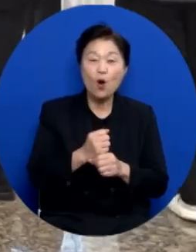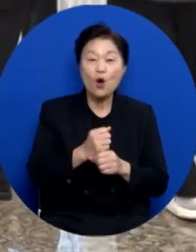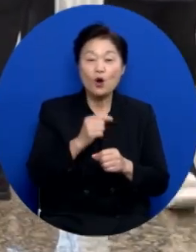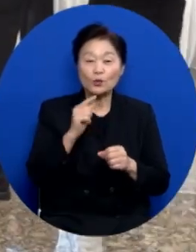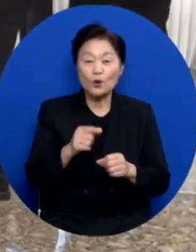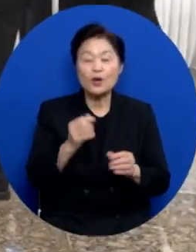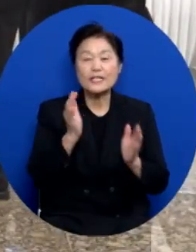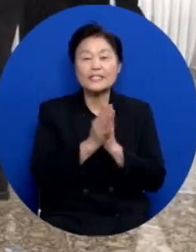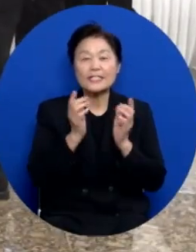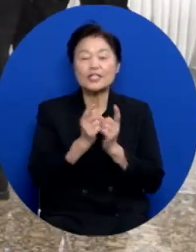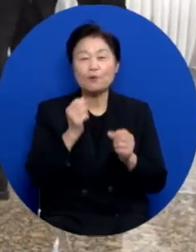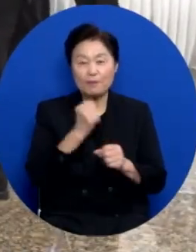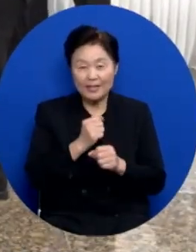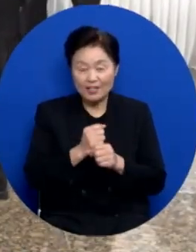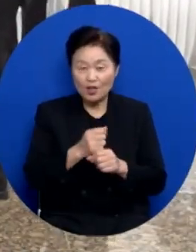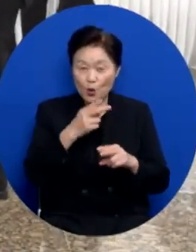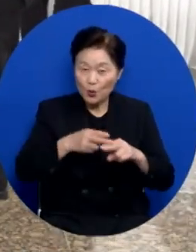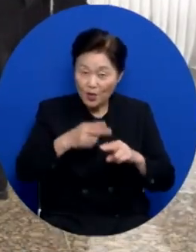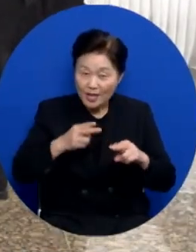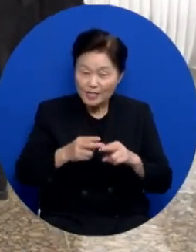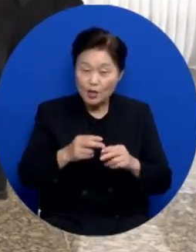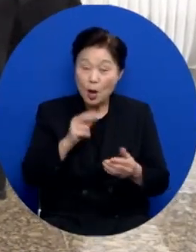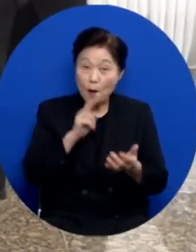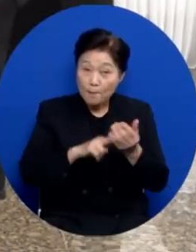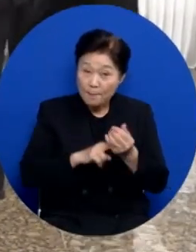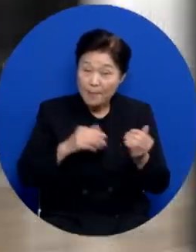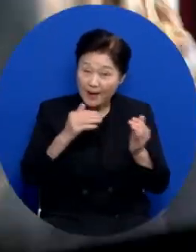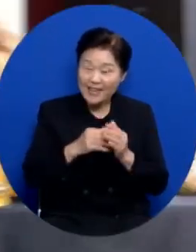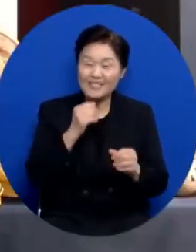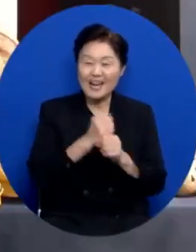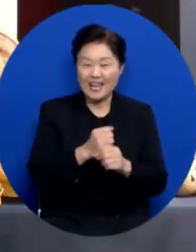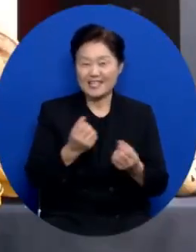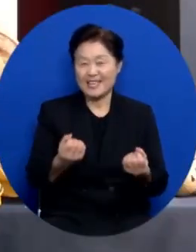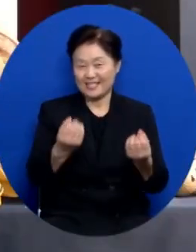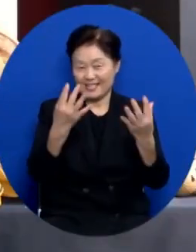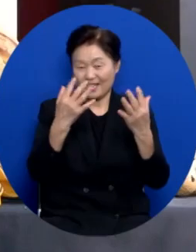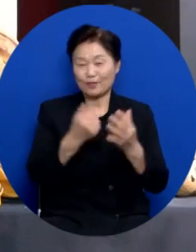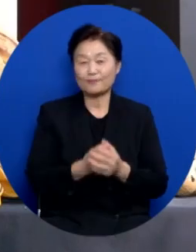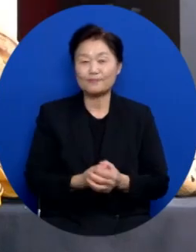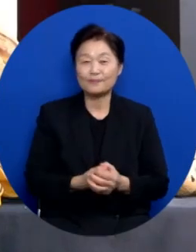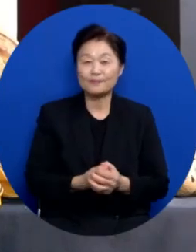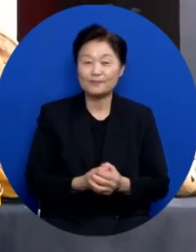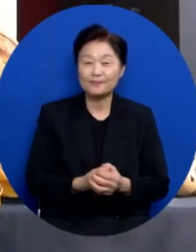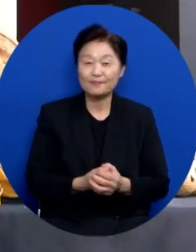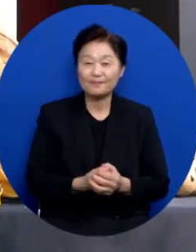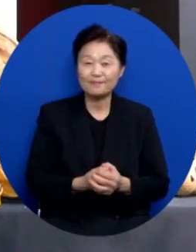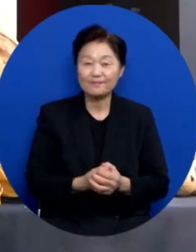직접 만들어서 이제 판매까지 해보는 이런 행사가 되겠습니다.